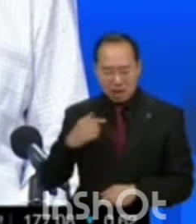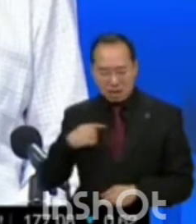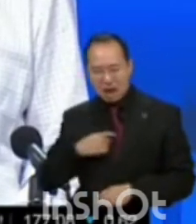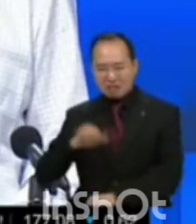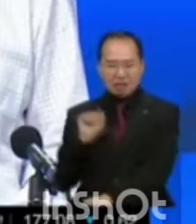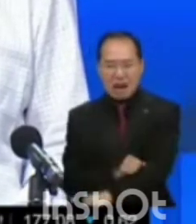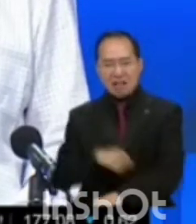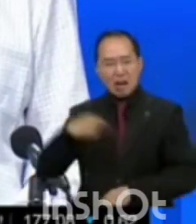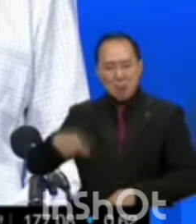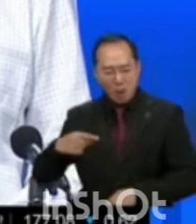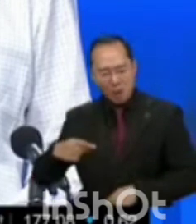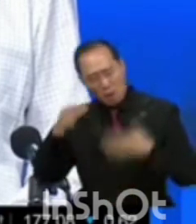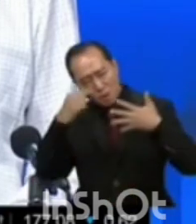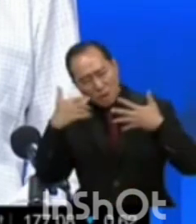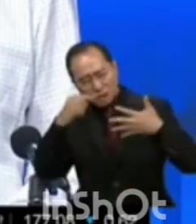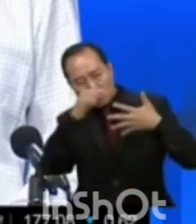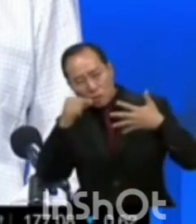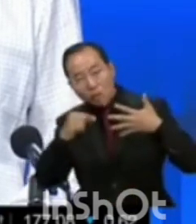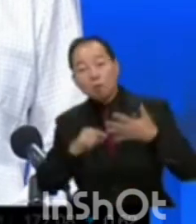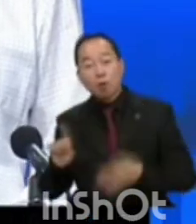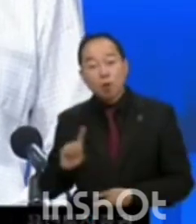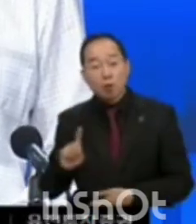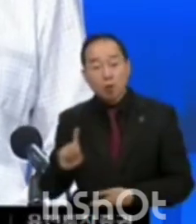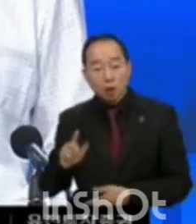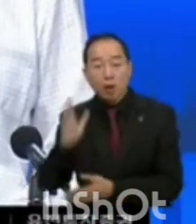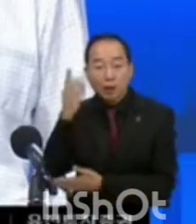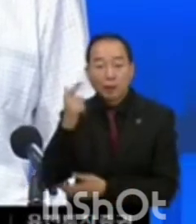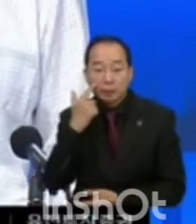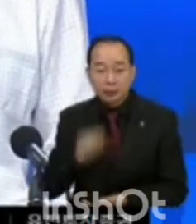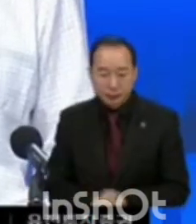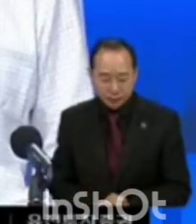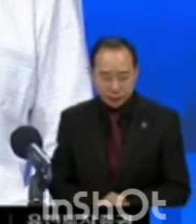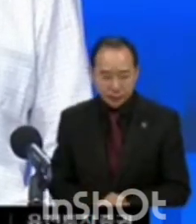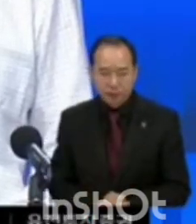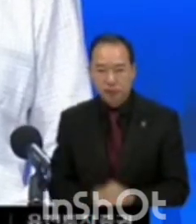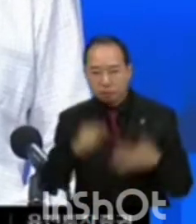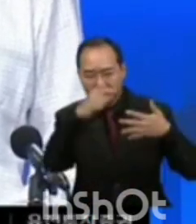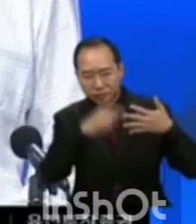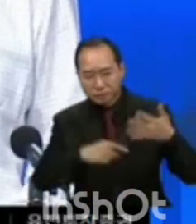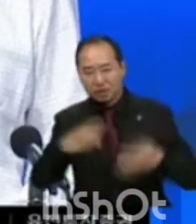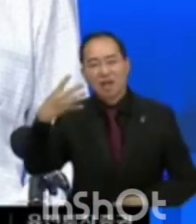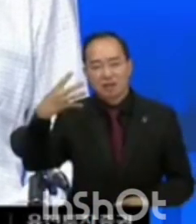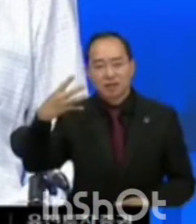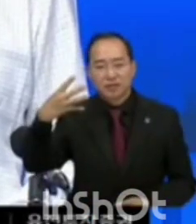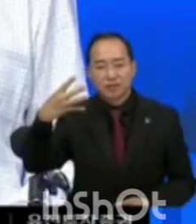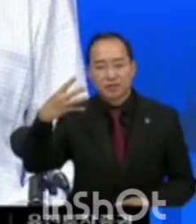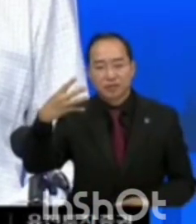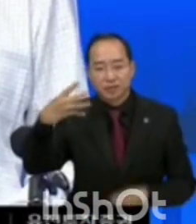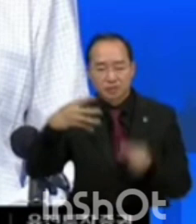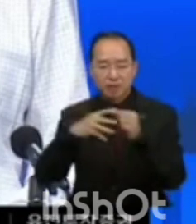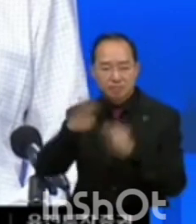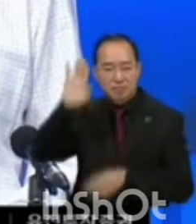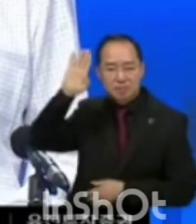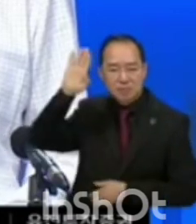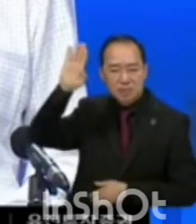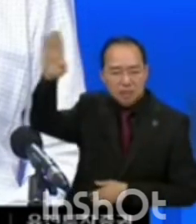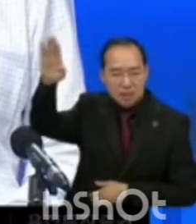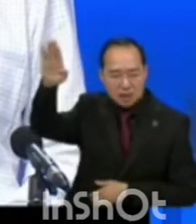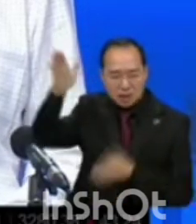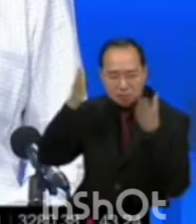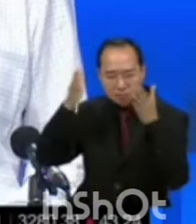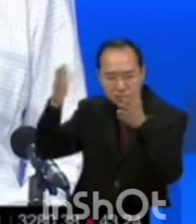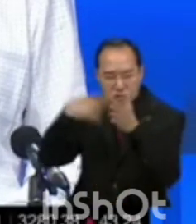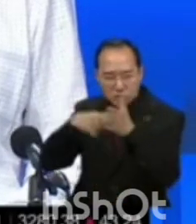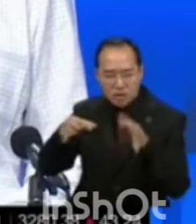좀 자신 있게 말씀하실 부분이 없으실까요? 네, 네 가지로 설명을 드리겠습니다. 첫째, 미래지향적인 경제